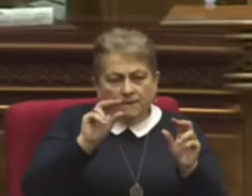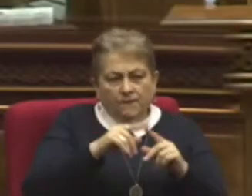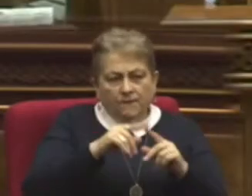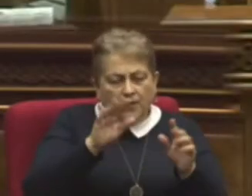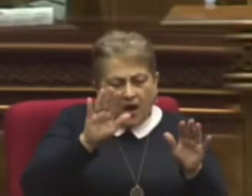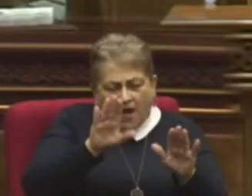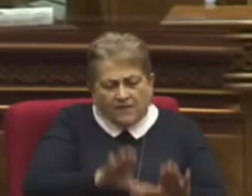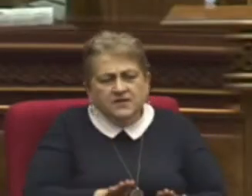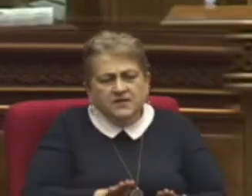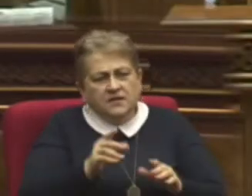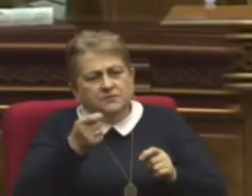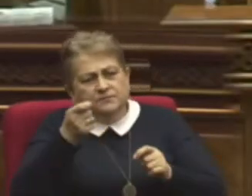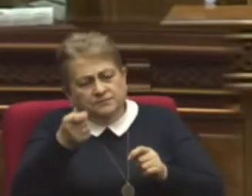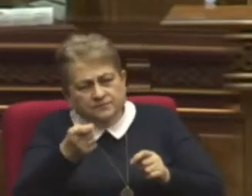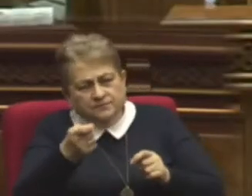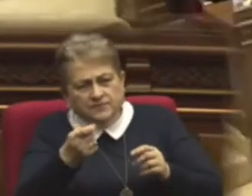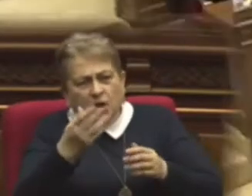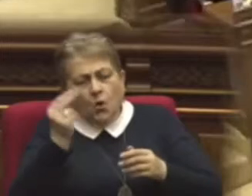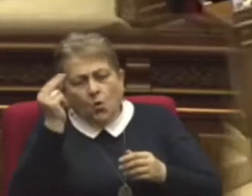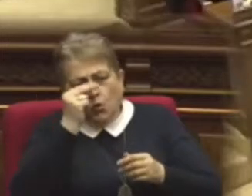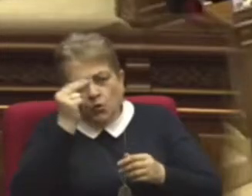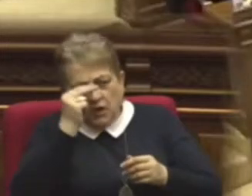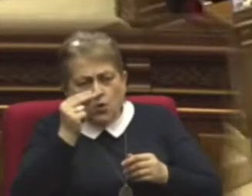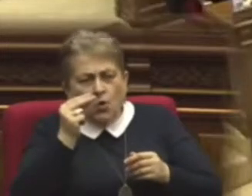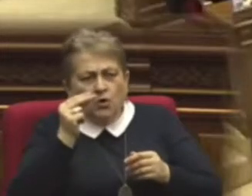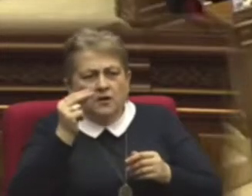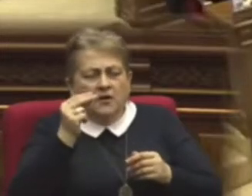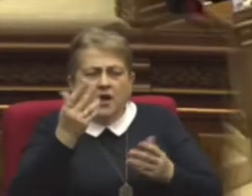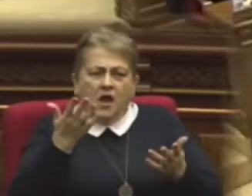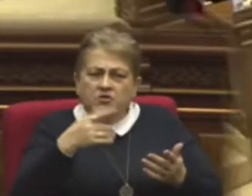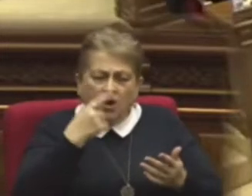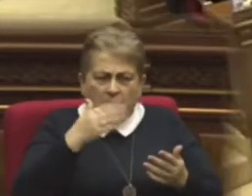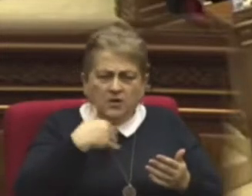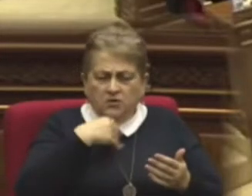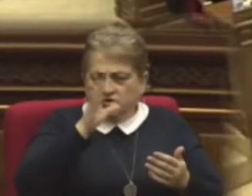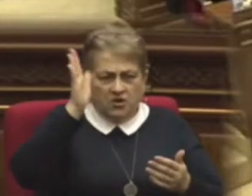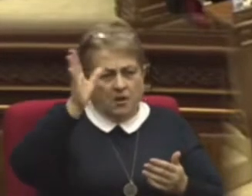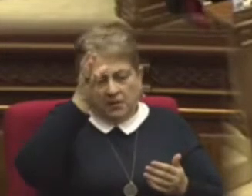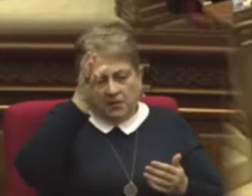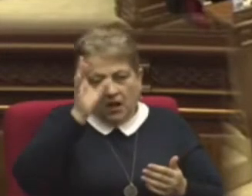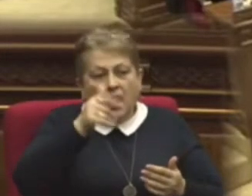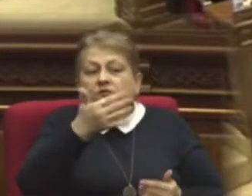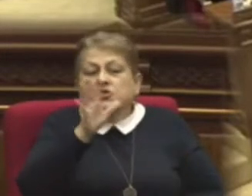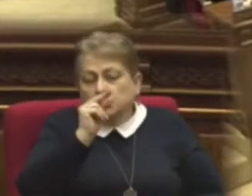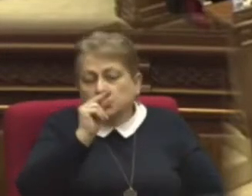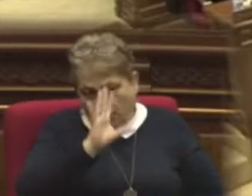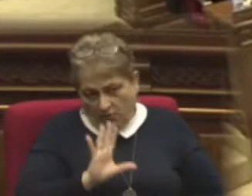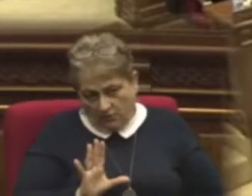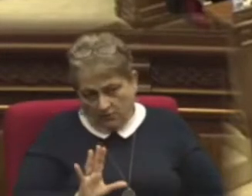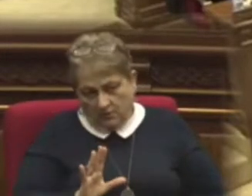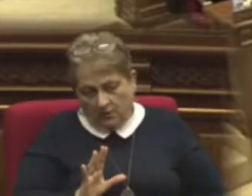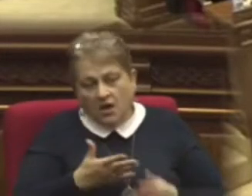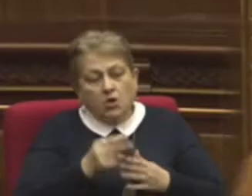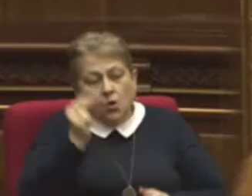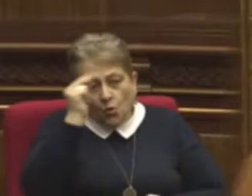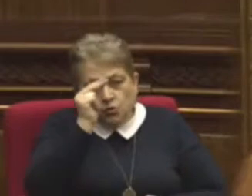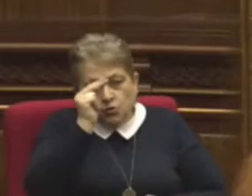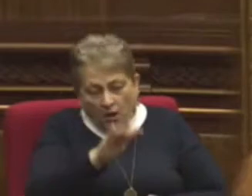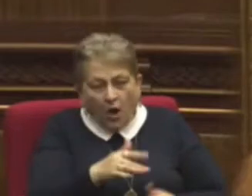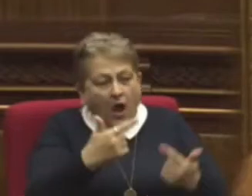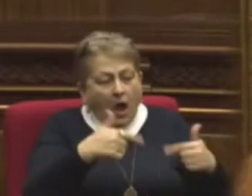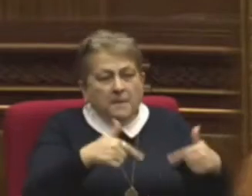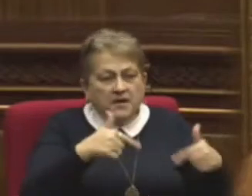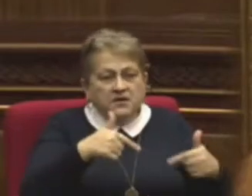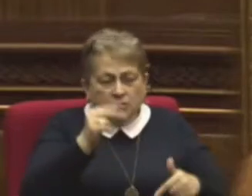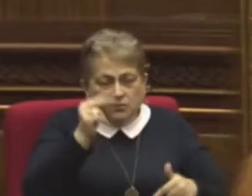ավելի ցածր պահանջ են ներկայացնելու, եւ ուսանողն է սովորից, եթե չի երազում դառնալ գիտնական, նա լավ չի սովորի։ Եթե ուսանողը